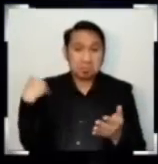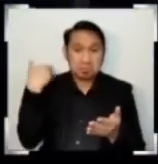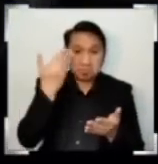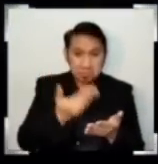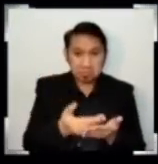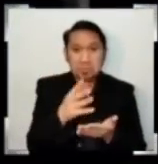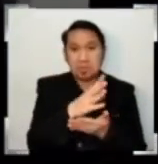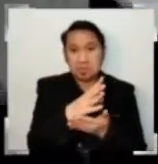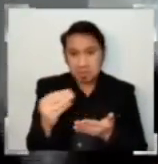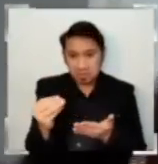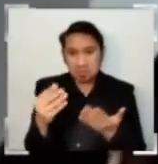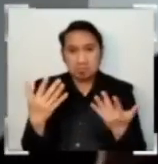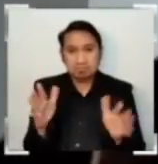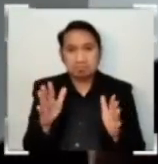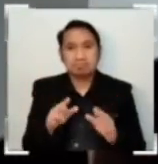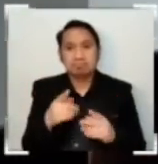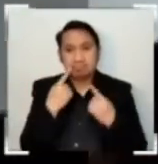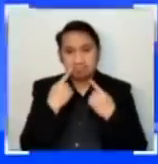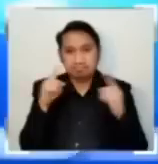tuluyang nakabiyahe.